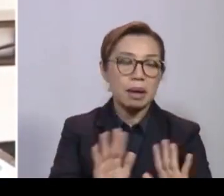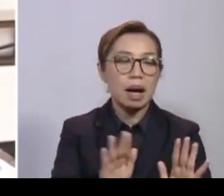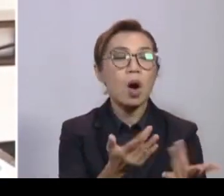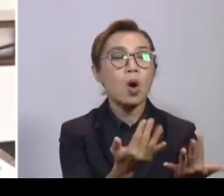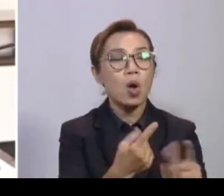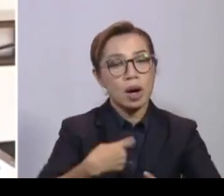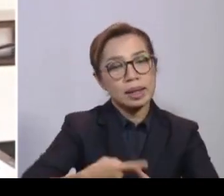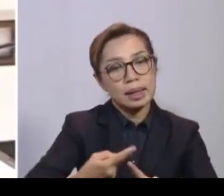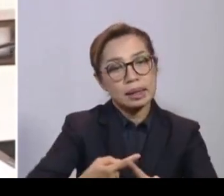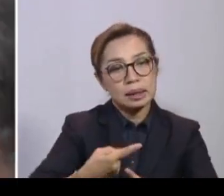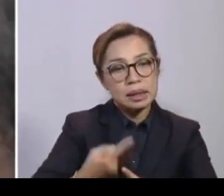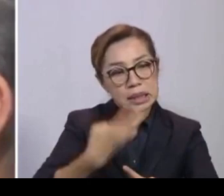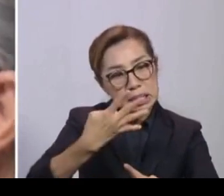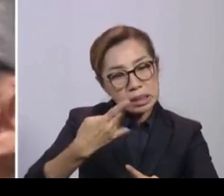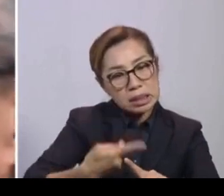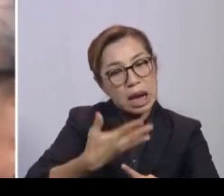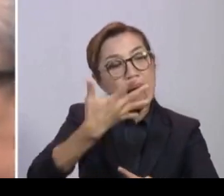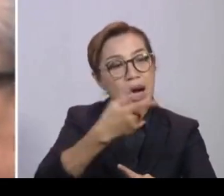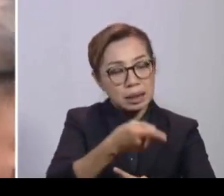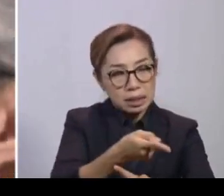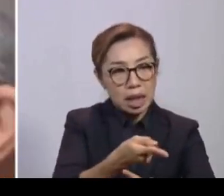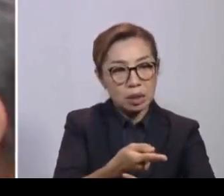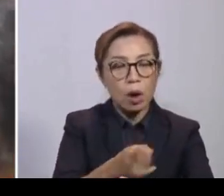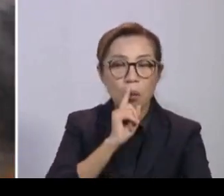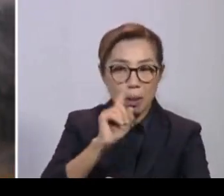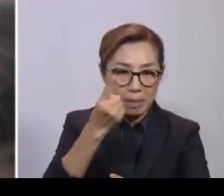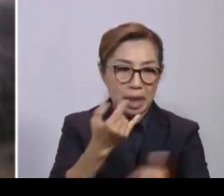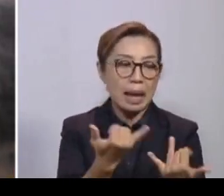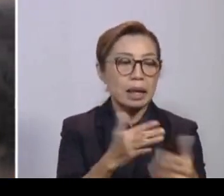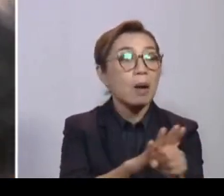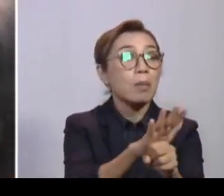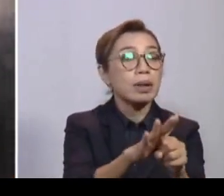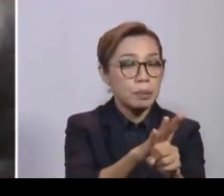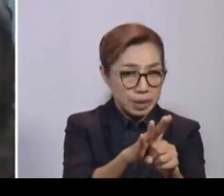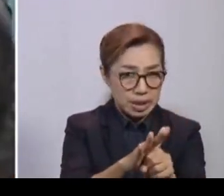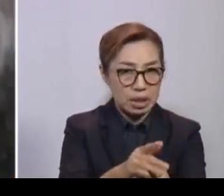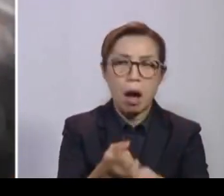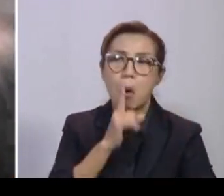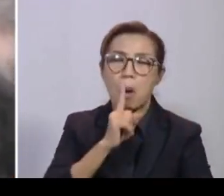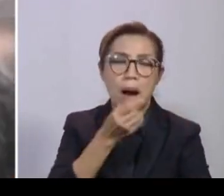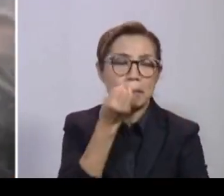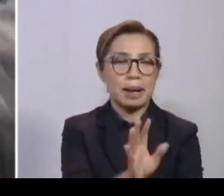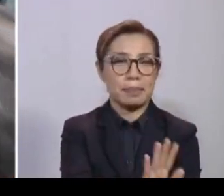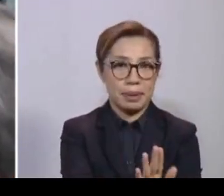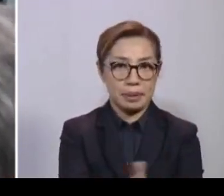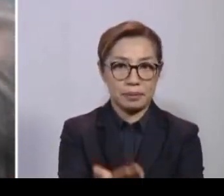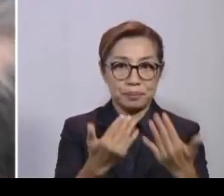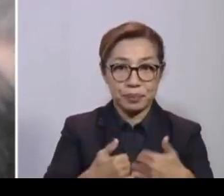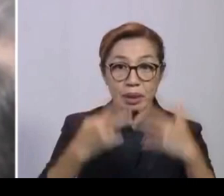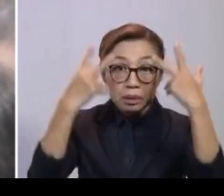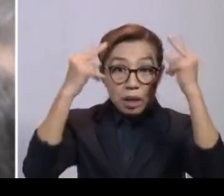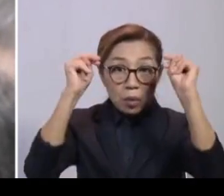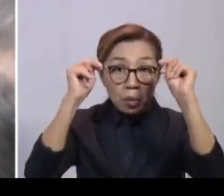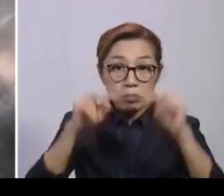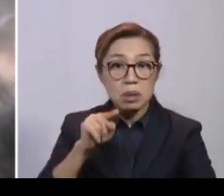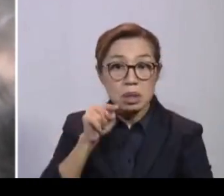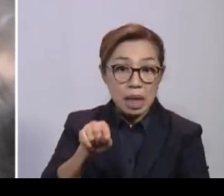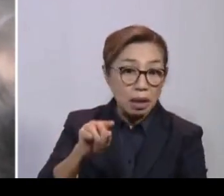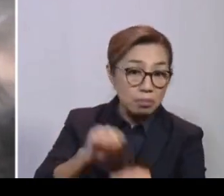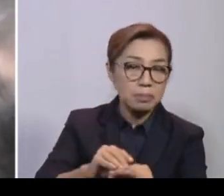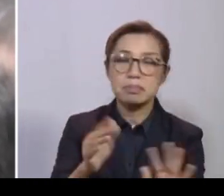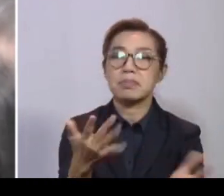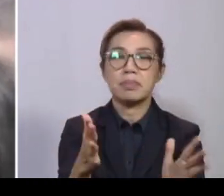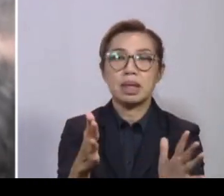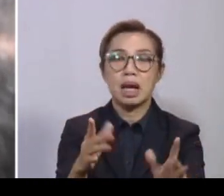ค่อยว่ากันอย่าเพิ่งใจฮึกเหิมมากเอาแต่เพียงพอดีอันนี้เป็นสิ่งที่ฝากไปนะคะส่วนนายกเองก็ไม่ได้กำชับอะไรค่ะให้